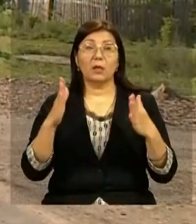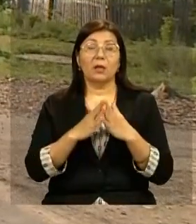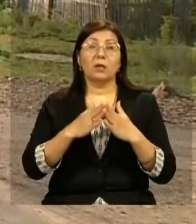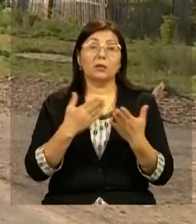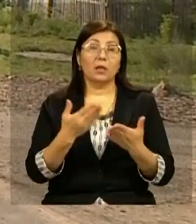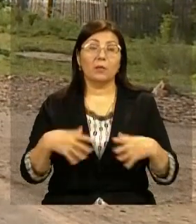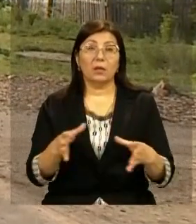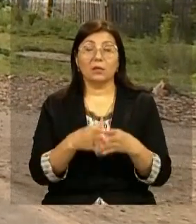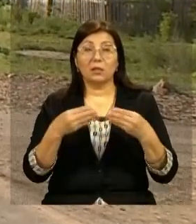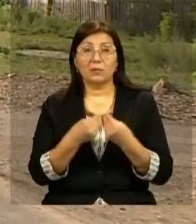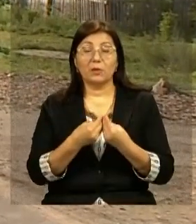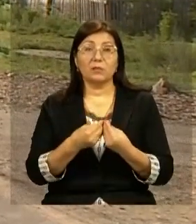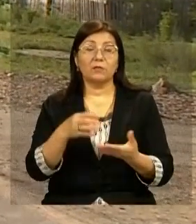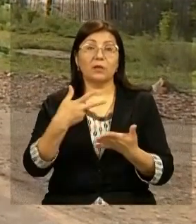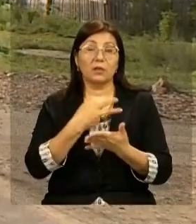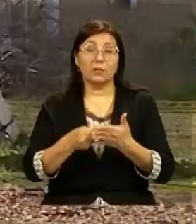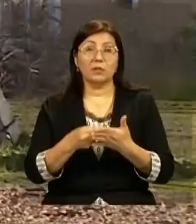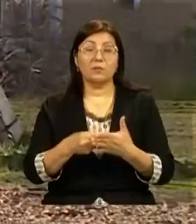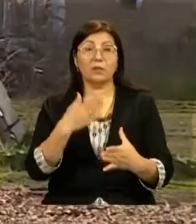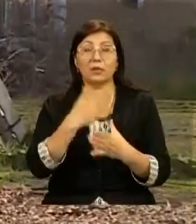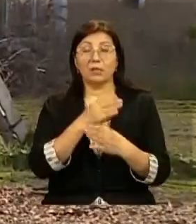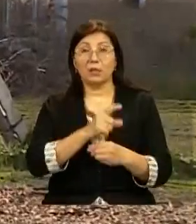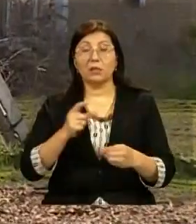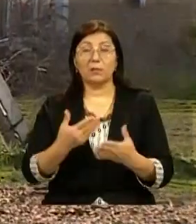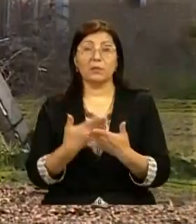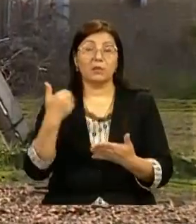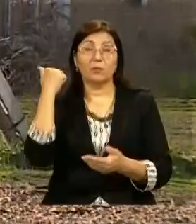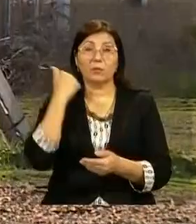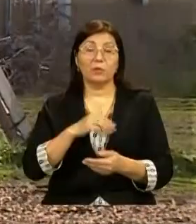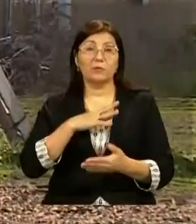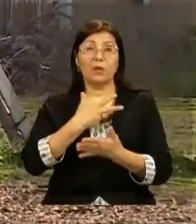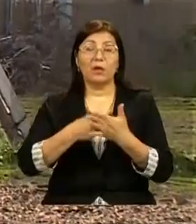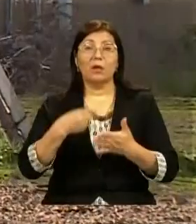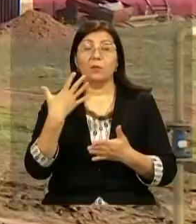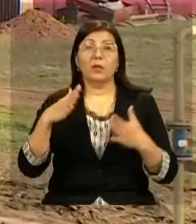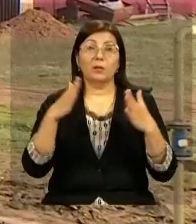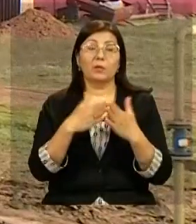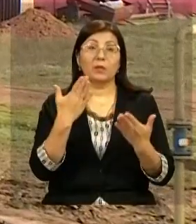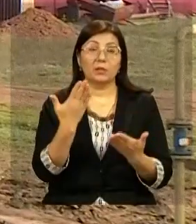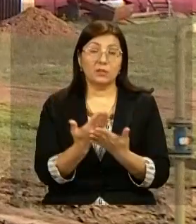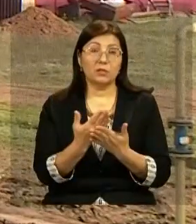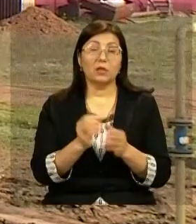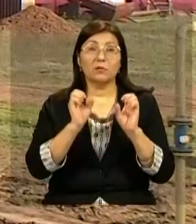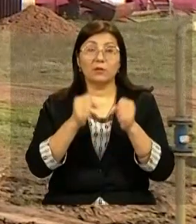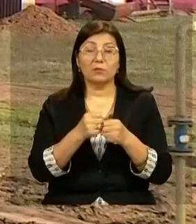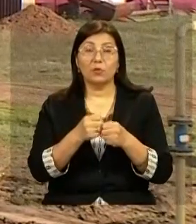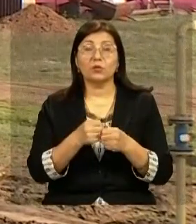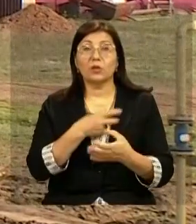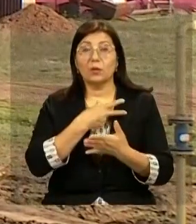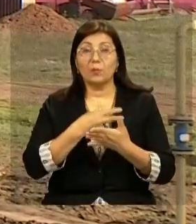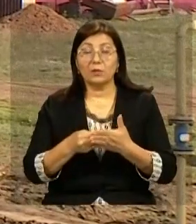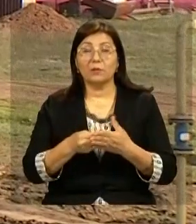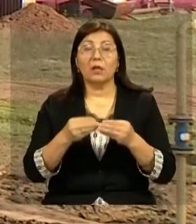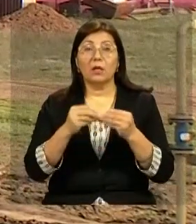пострадавших от паводка в Атикибийском районе приобретаются за счет спонсоров. На прошлой неделе были выкуплены 5 домов. Теперь рассматривается возможность приобретения готового жилья еще